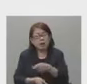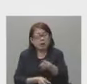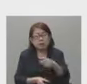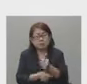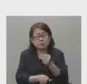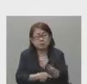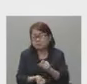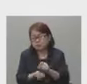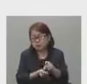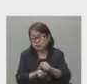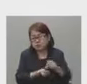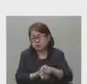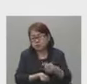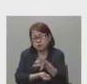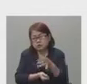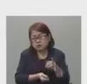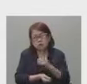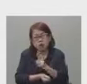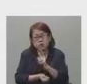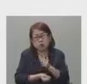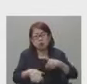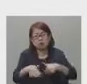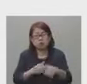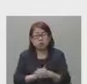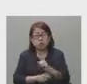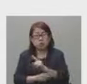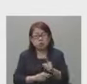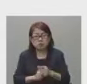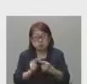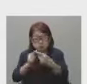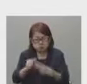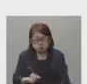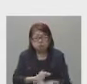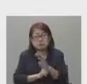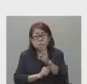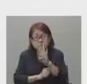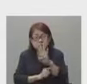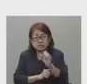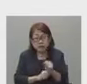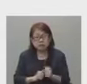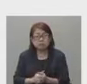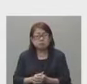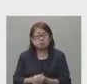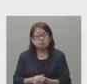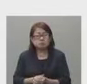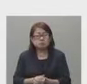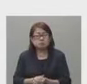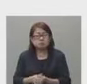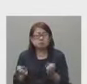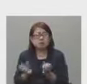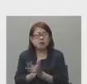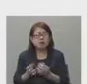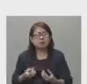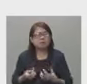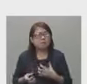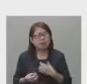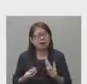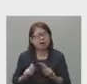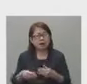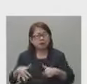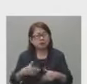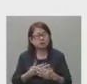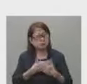ข้อความออกไปด่าทอประชาชนยุยงปลุกปั่นทำลายการรู้รักสามัคคีของคนในชาติถ